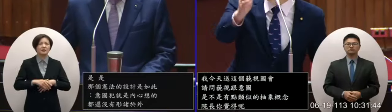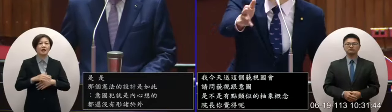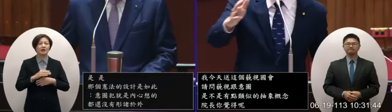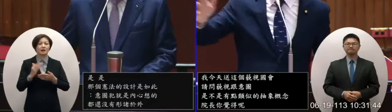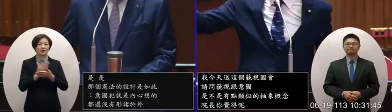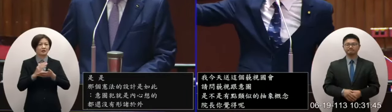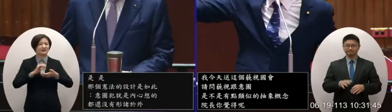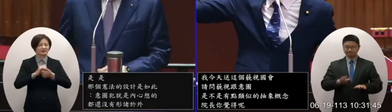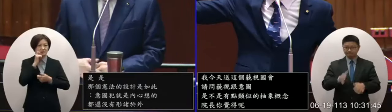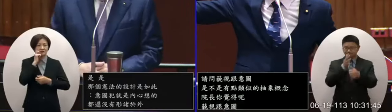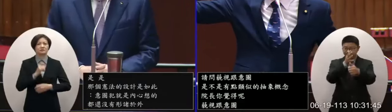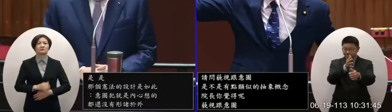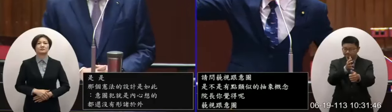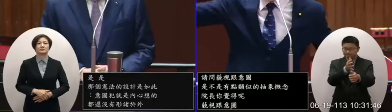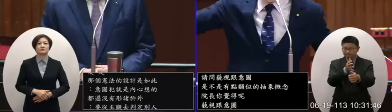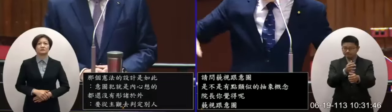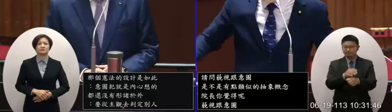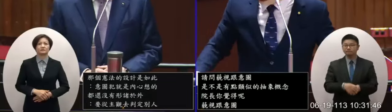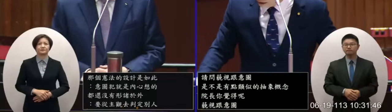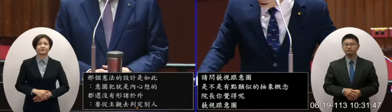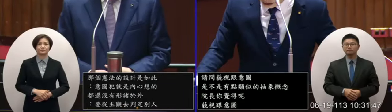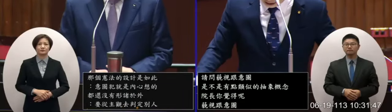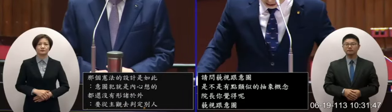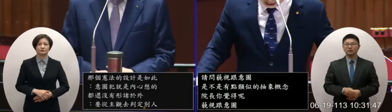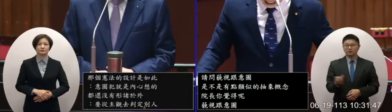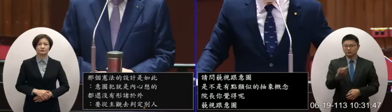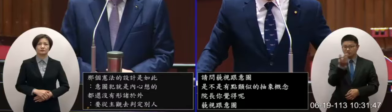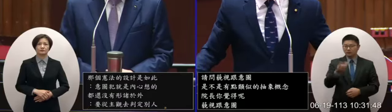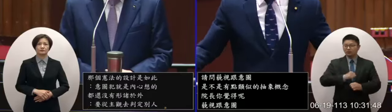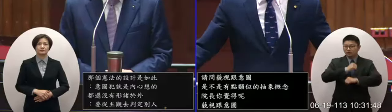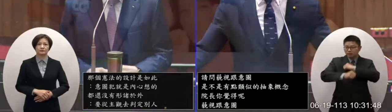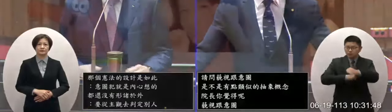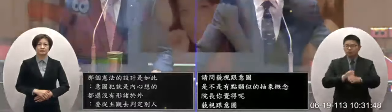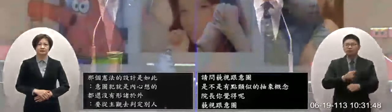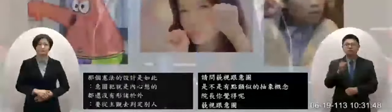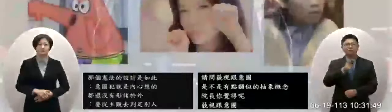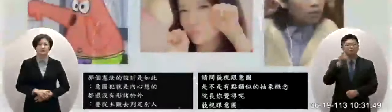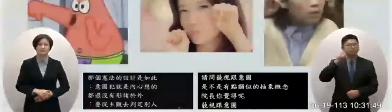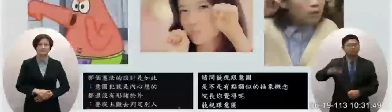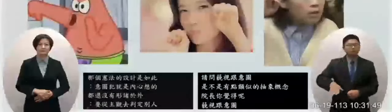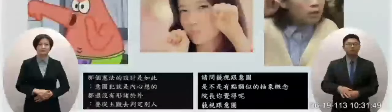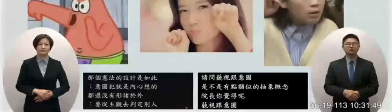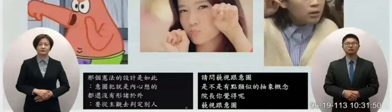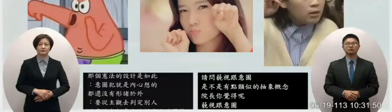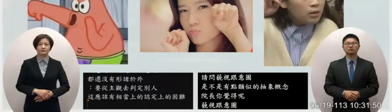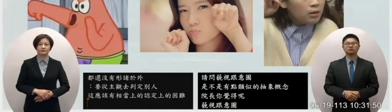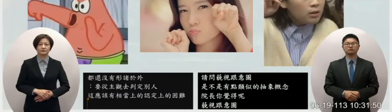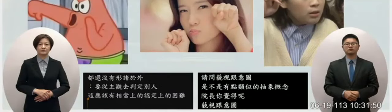定。 好，那我就问你了，现在这三种手势，哪一个算是藐视？